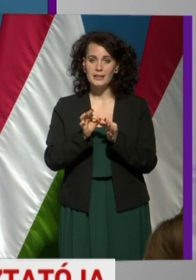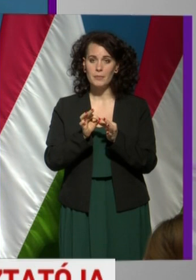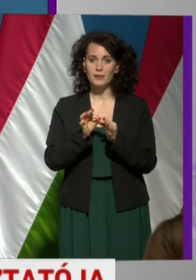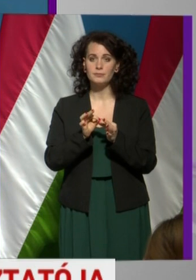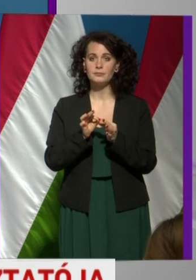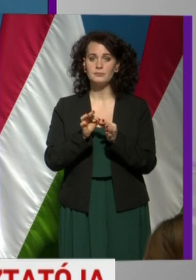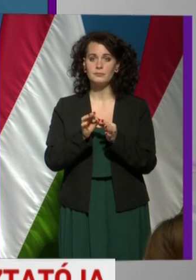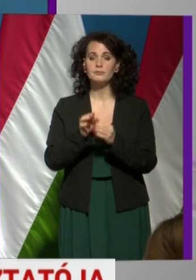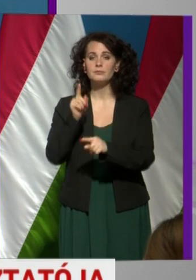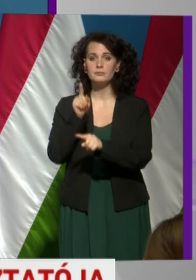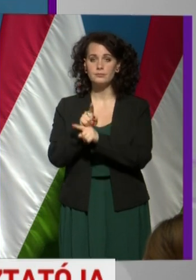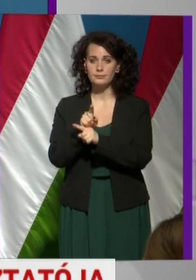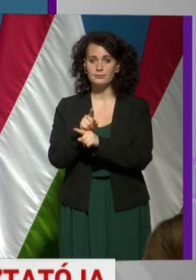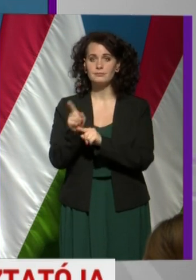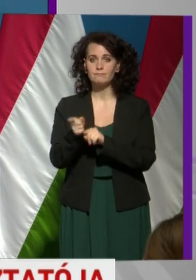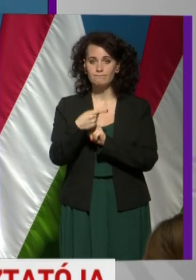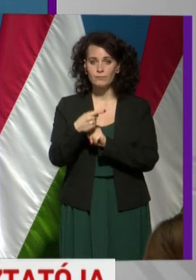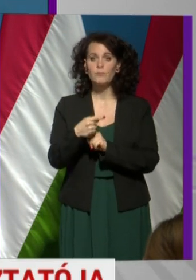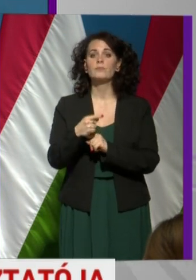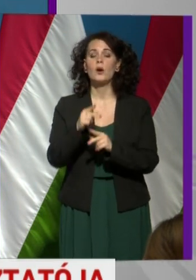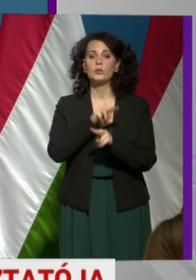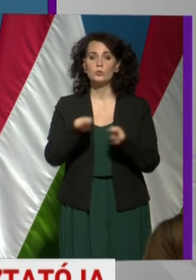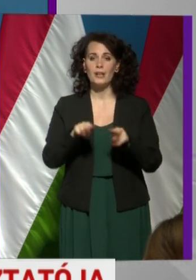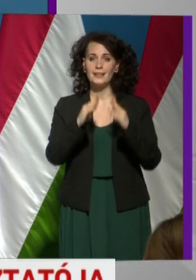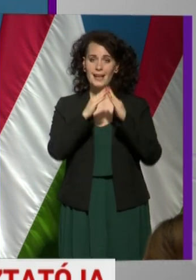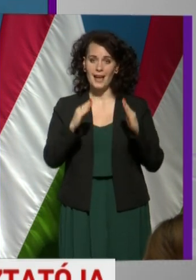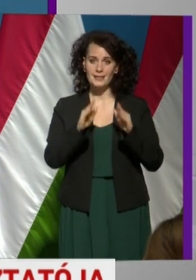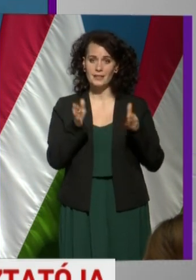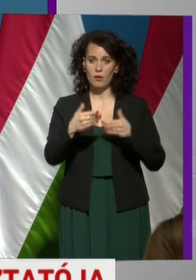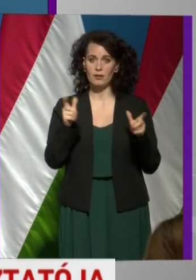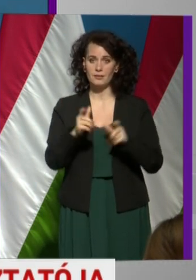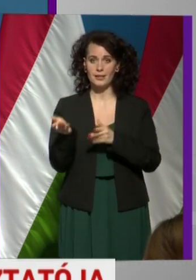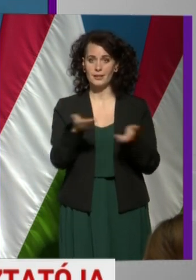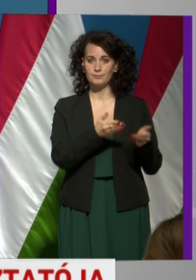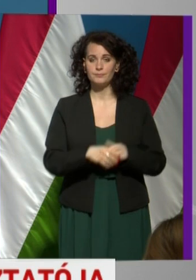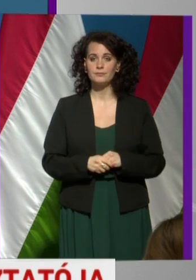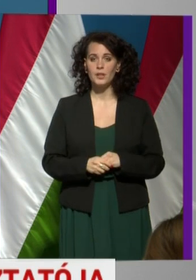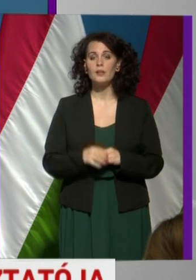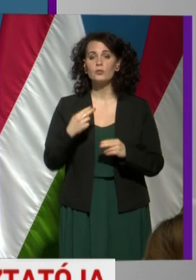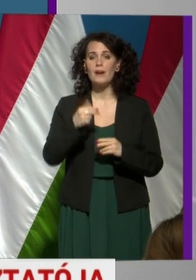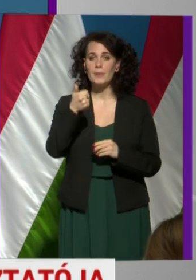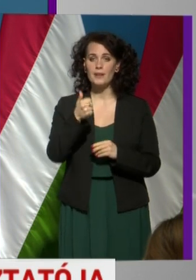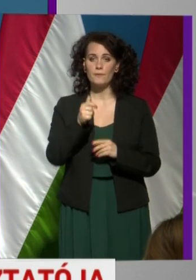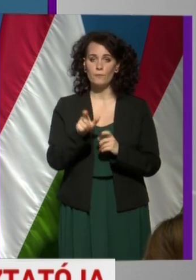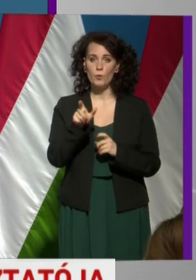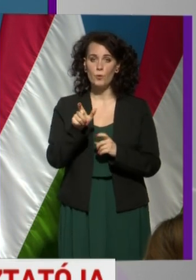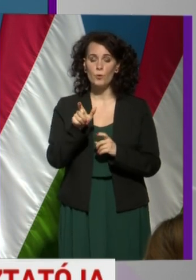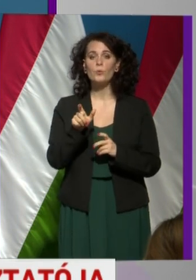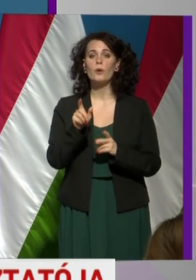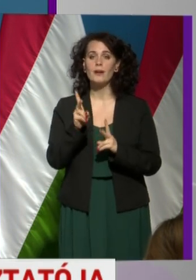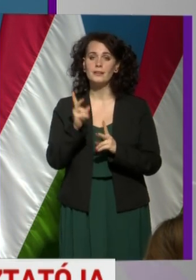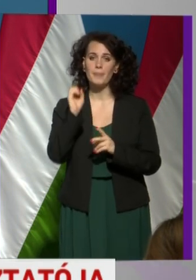el a hatósági házi karantén intézményét. Továbbra is egy fő van, akit mentőszolgálat szállított